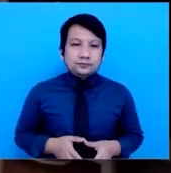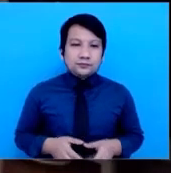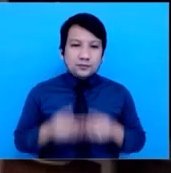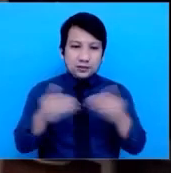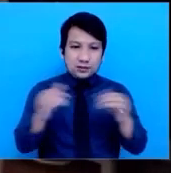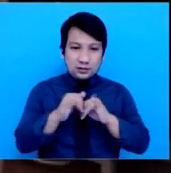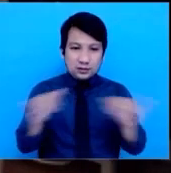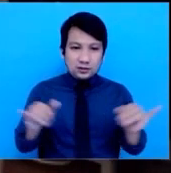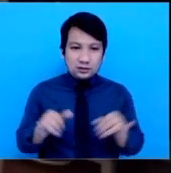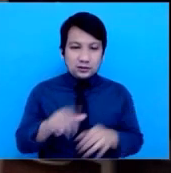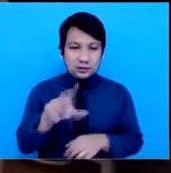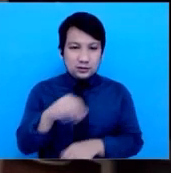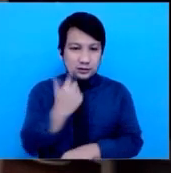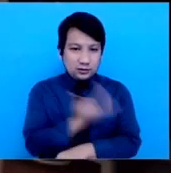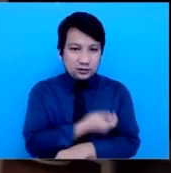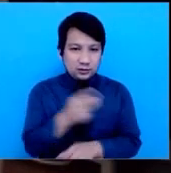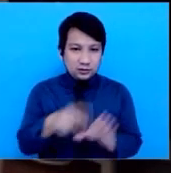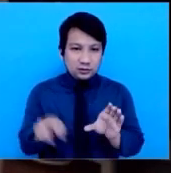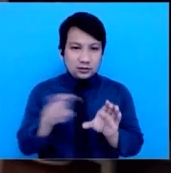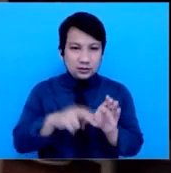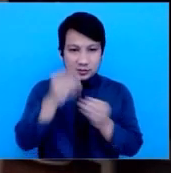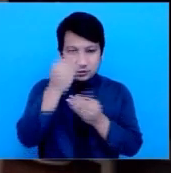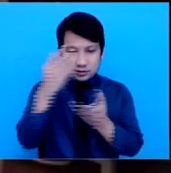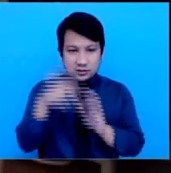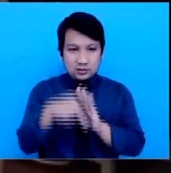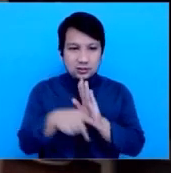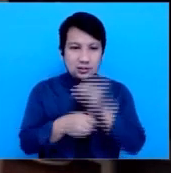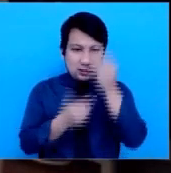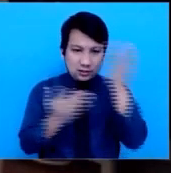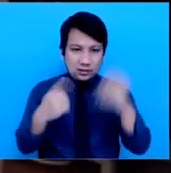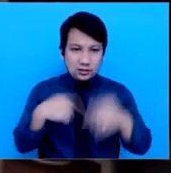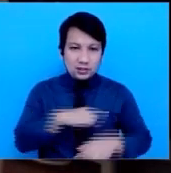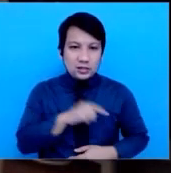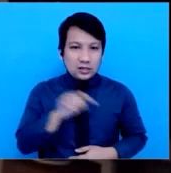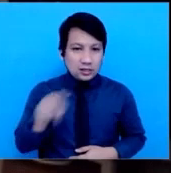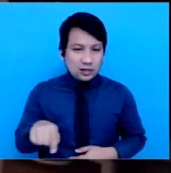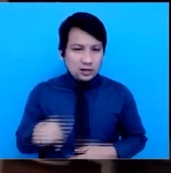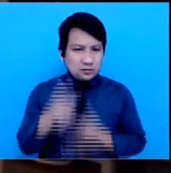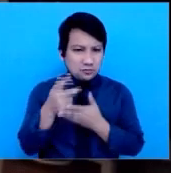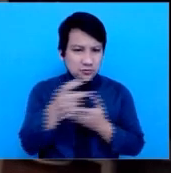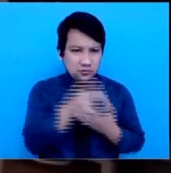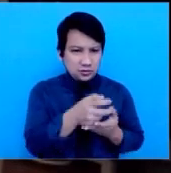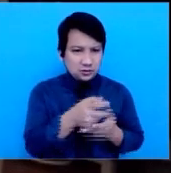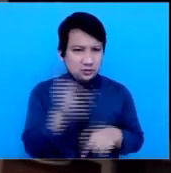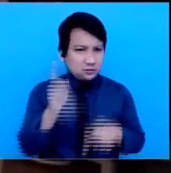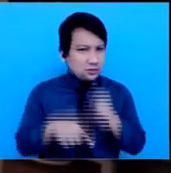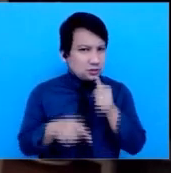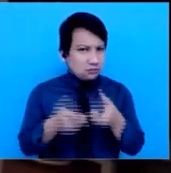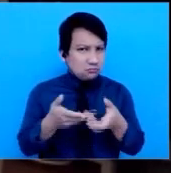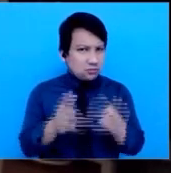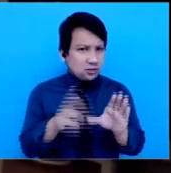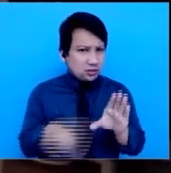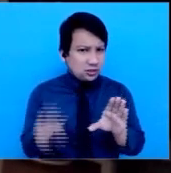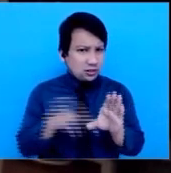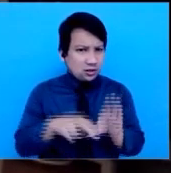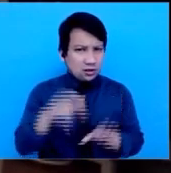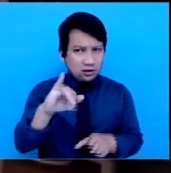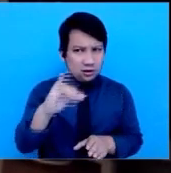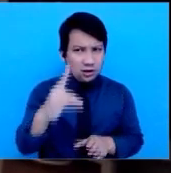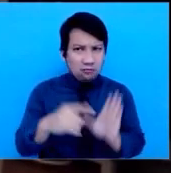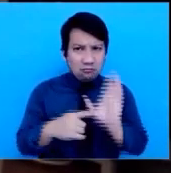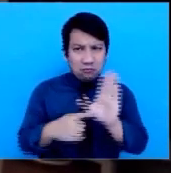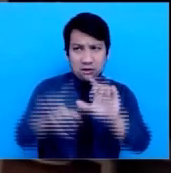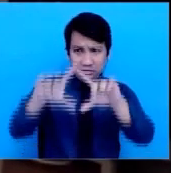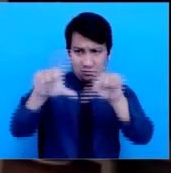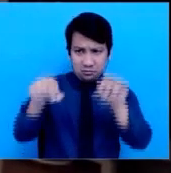Kaugnay pa rin ng no vaccine, no ride policy, may ilang bakunadong hindi pa rin pinasakay kahit meron naman silang dalang